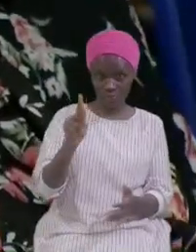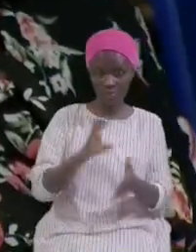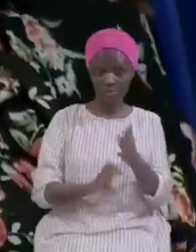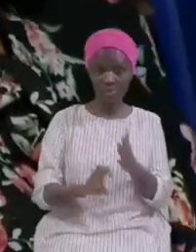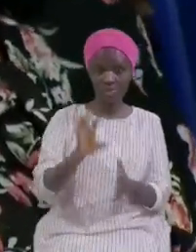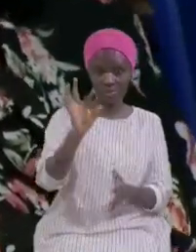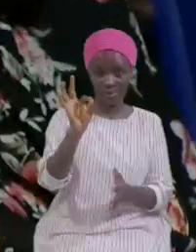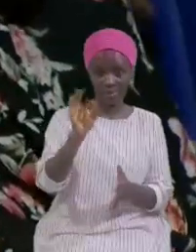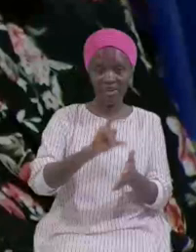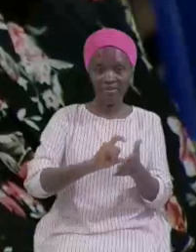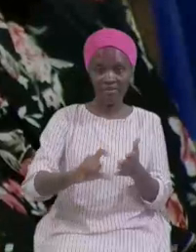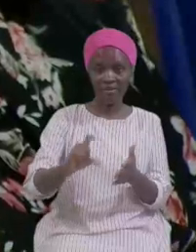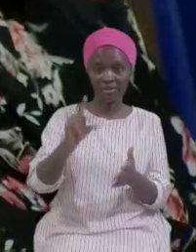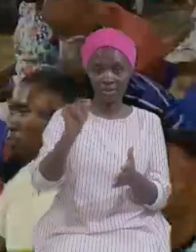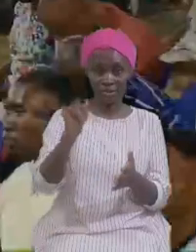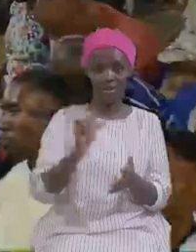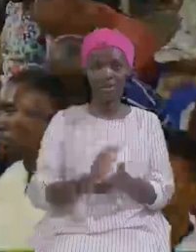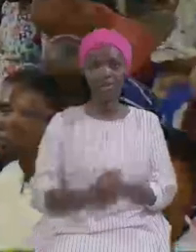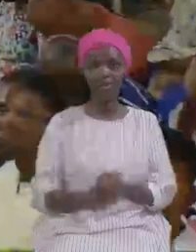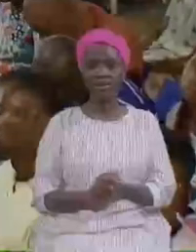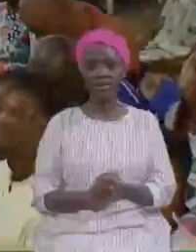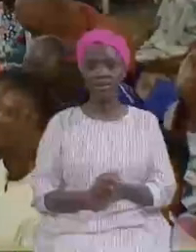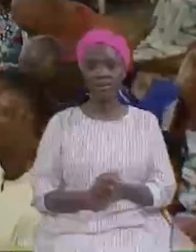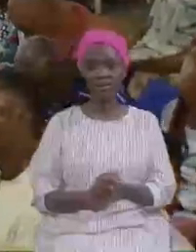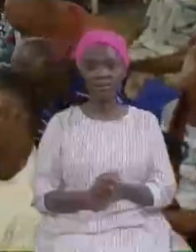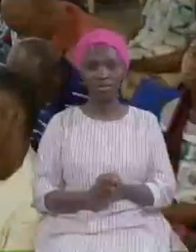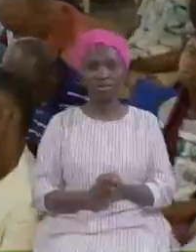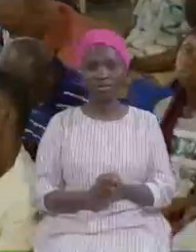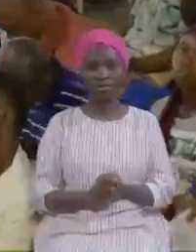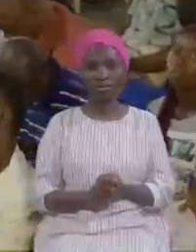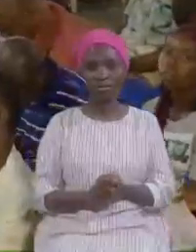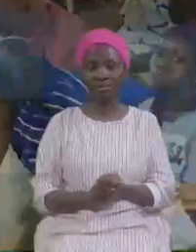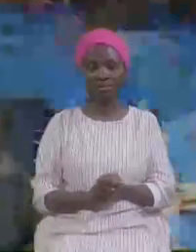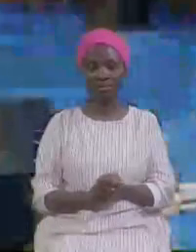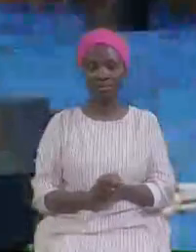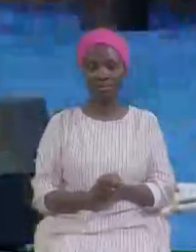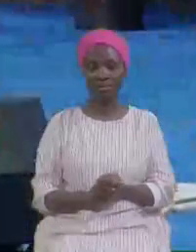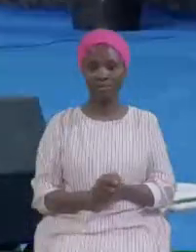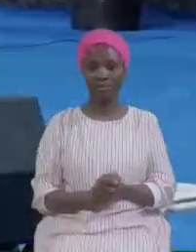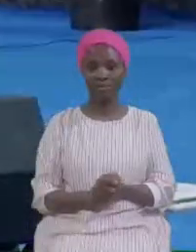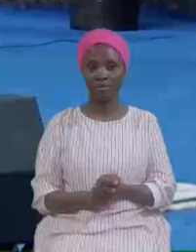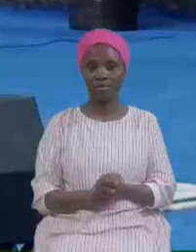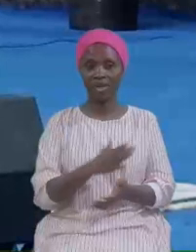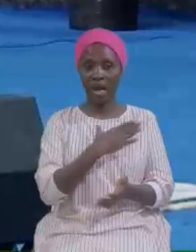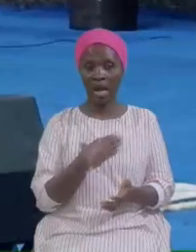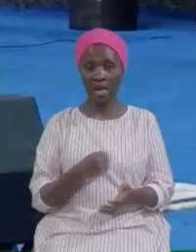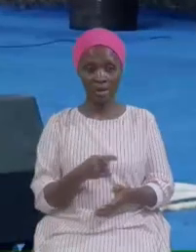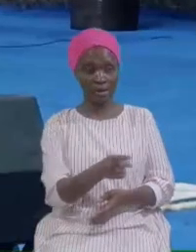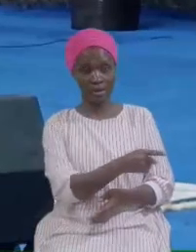en Marc chapitre 9, 20. Marc 9, verset 20.